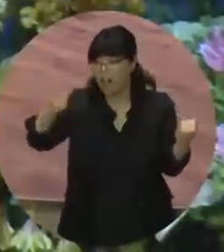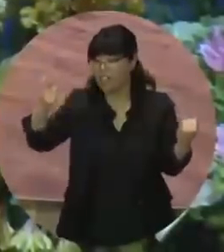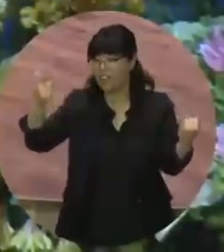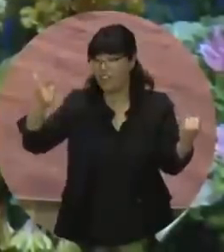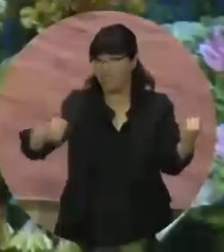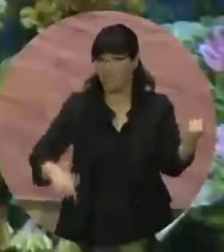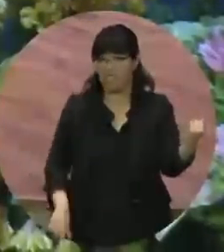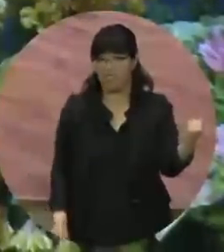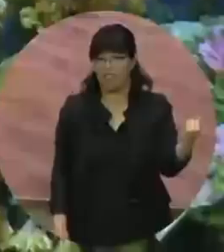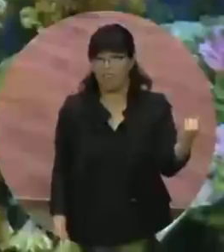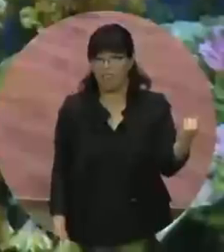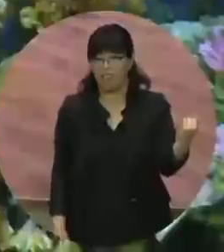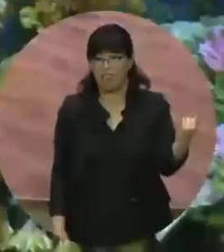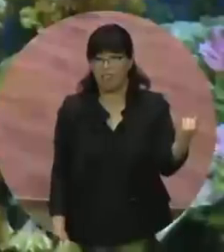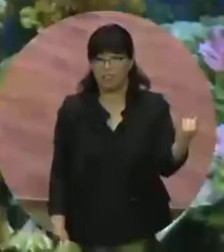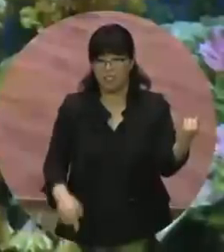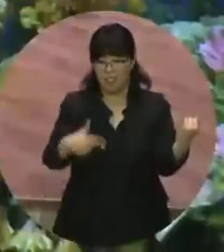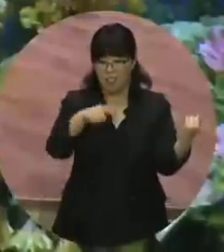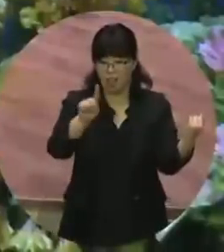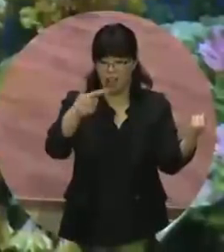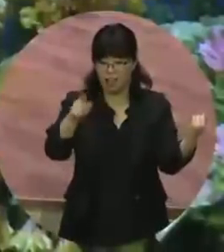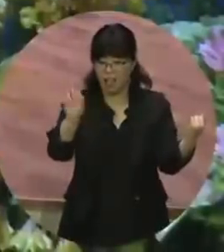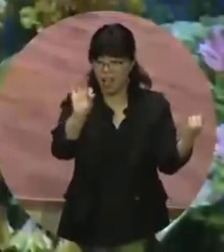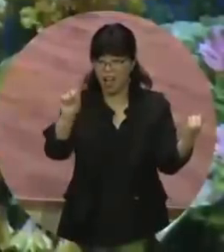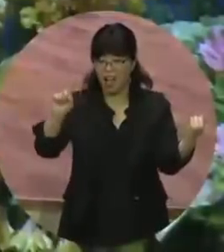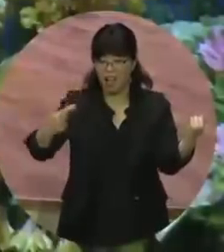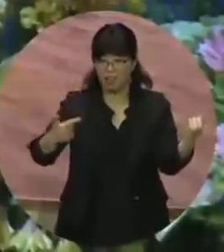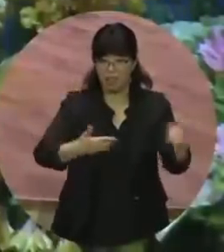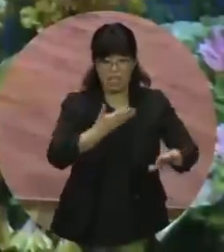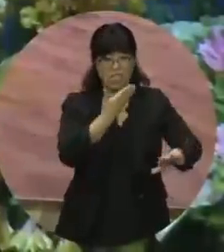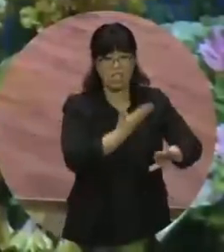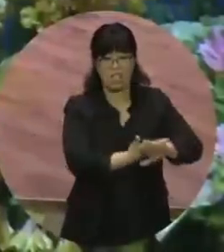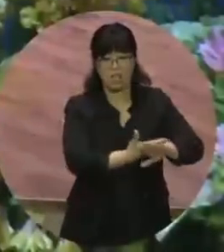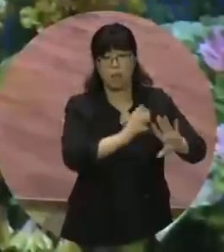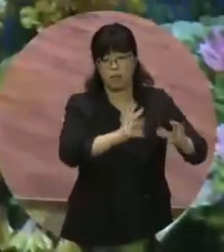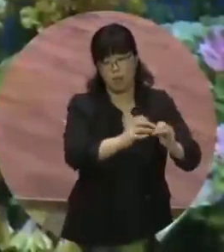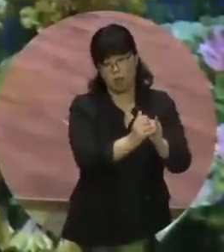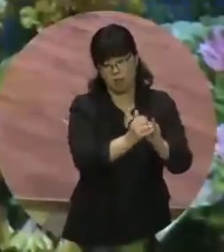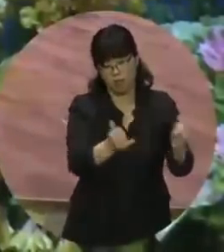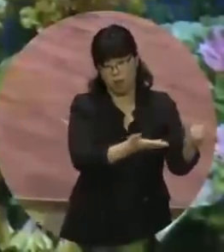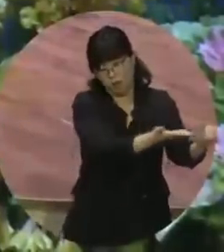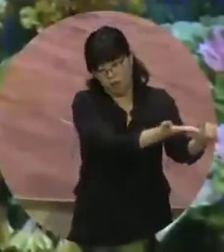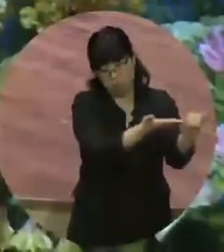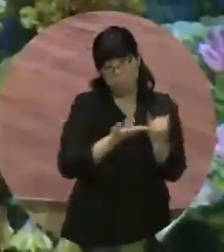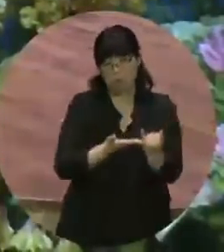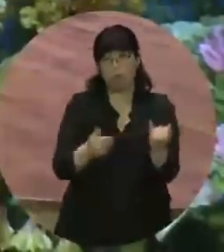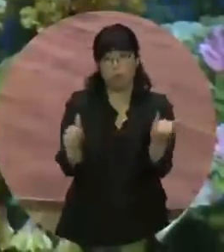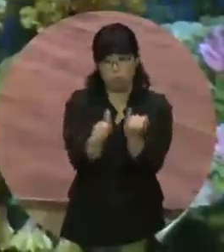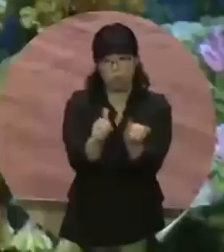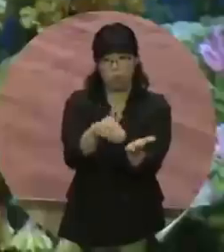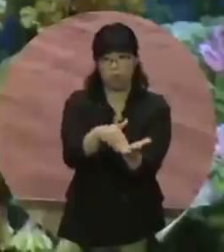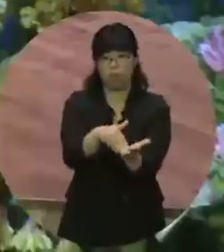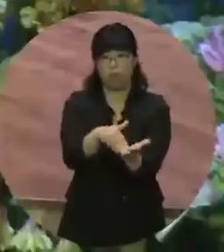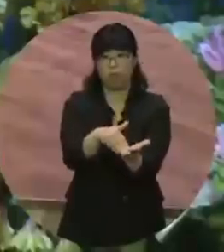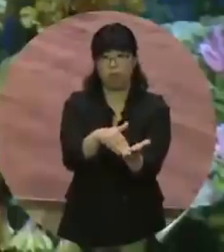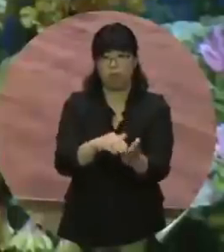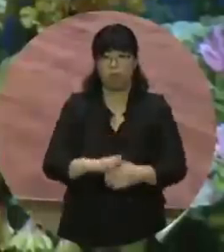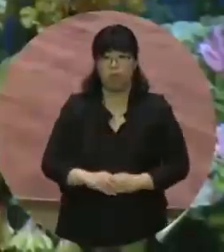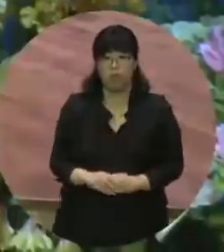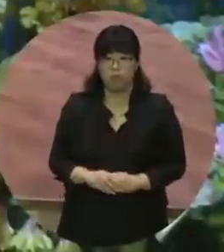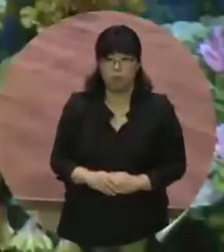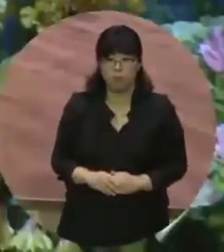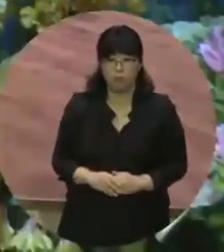가나안 여자 둘 다 가나안 여자. 그 결혼을 하니까 이삭과 이삭하고 리브가가 마음이